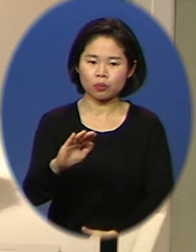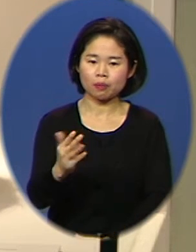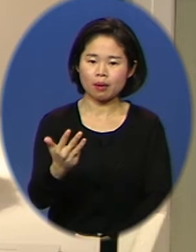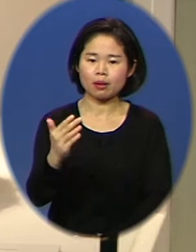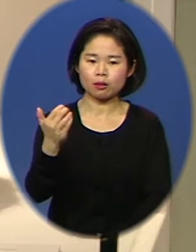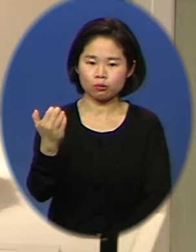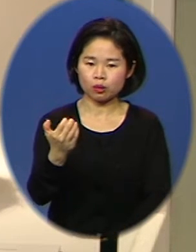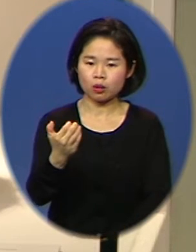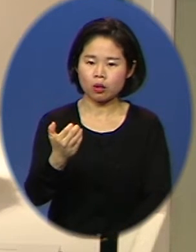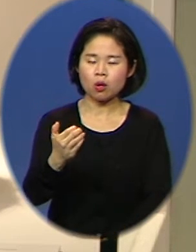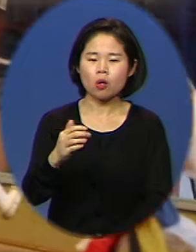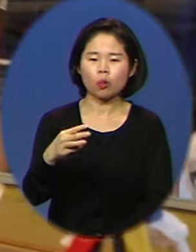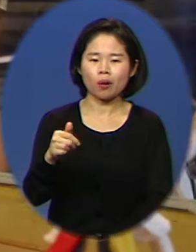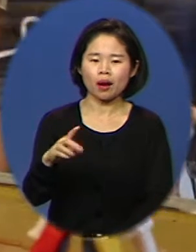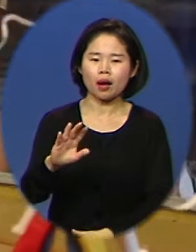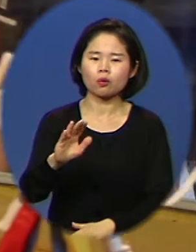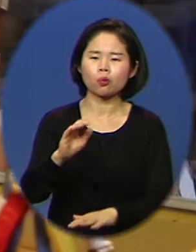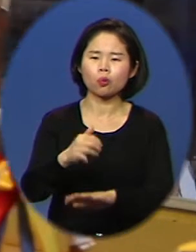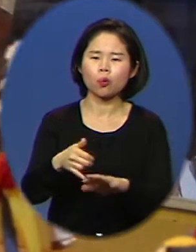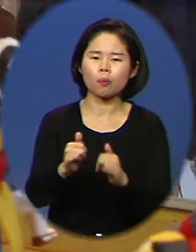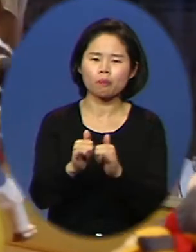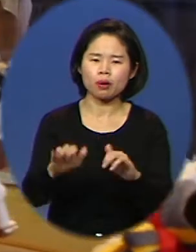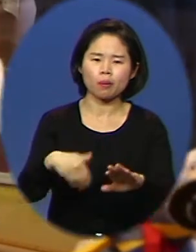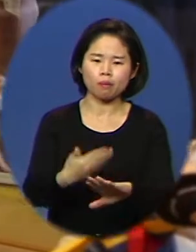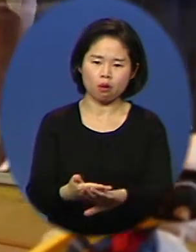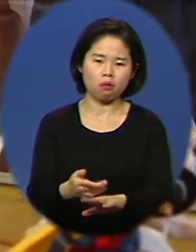영향이 컸는데요.